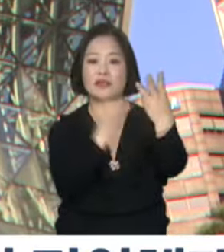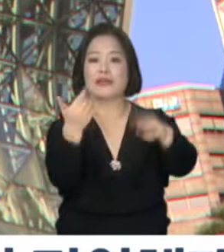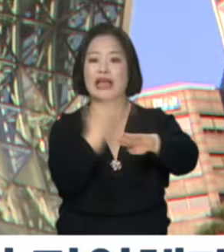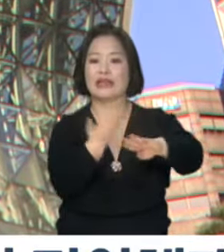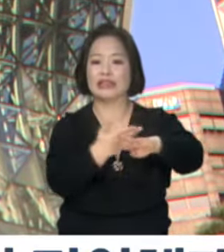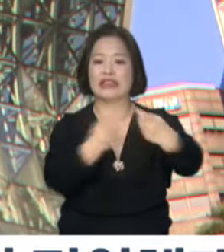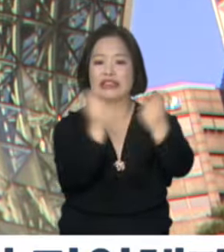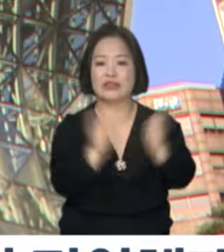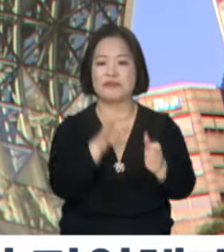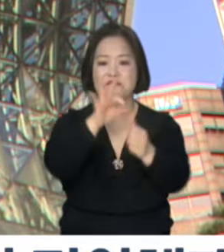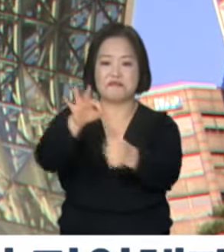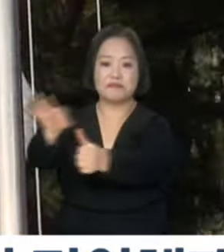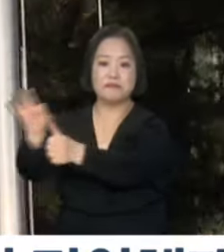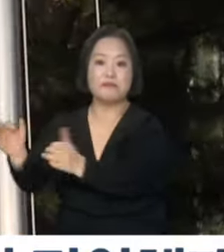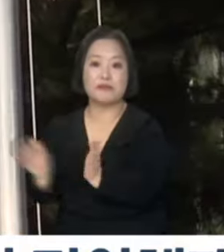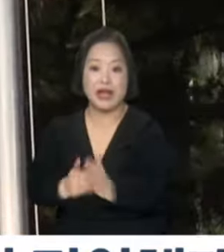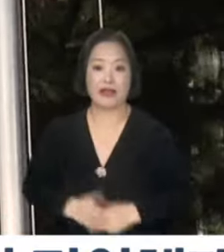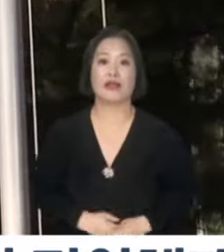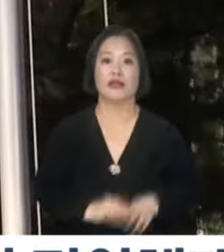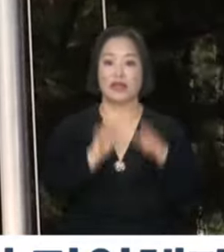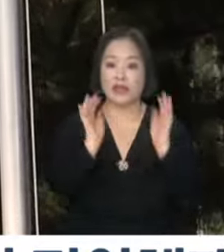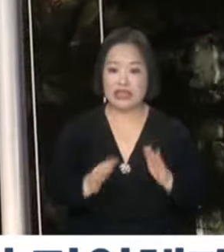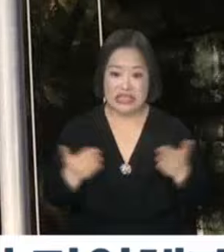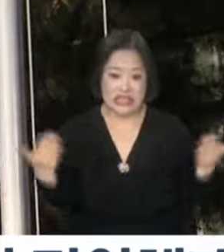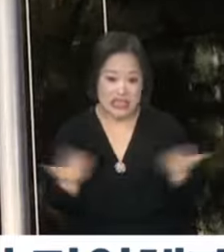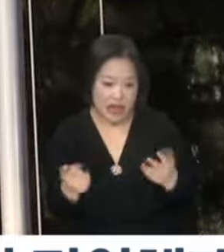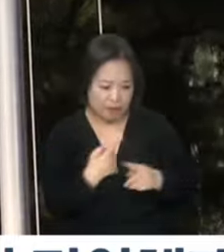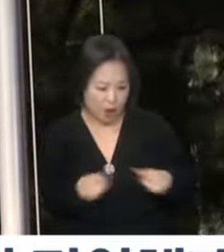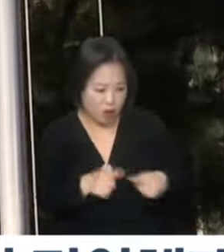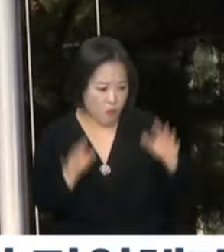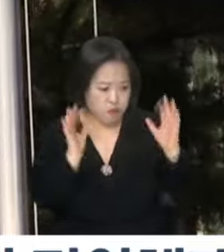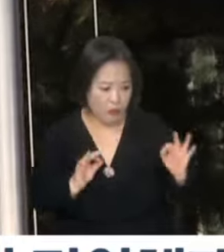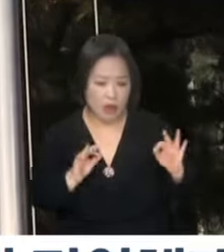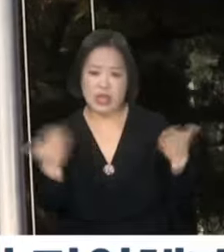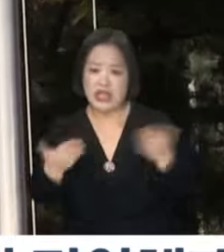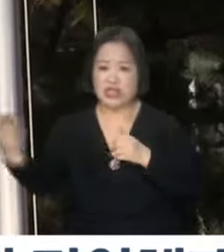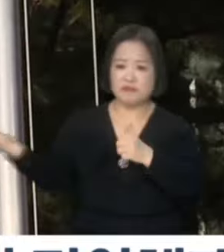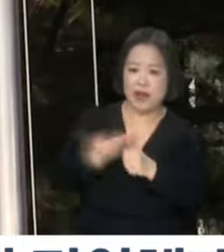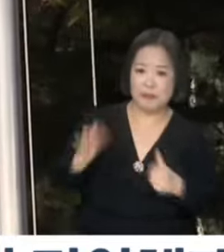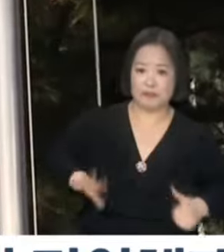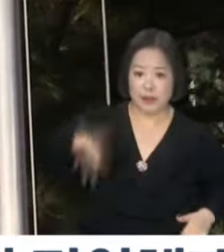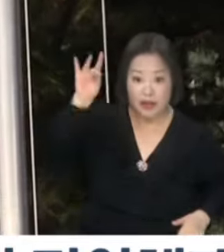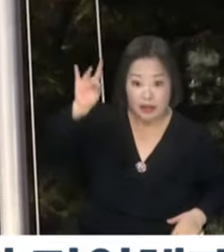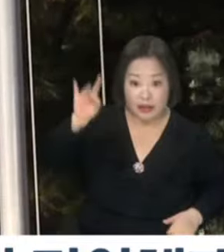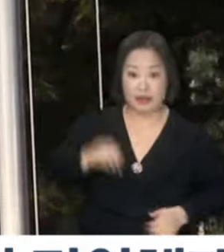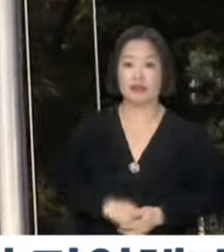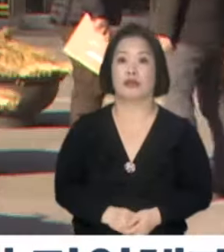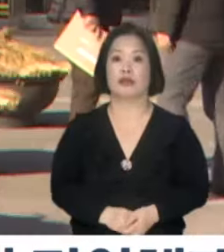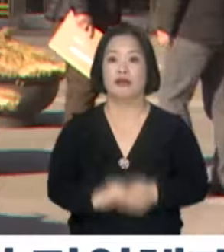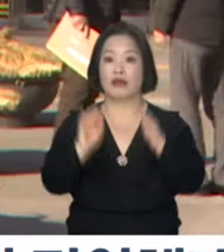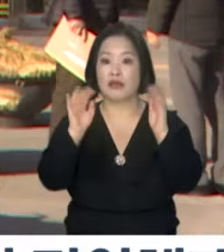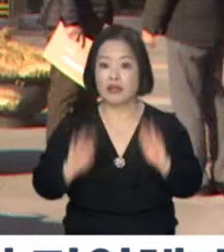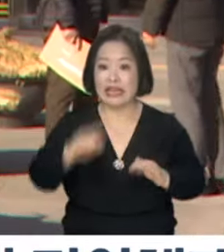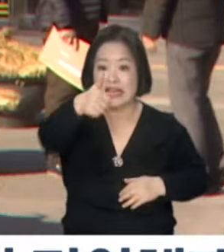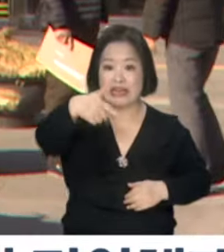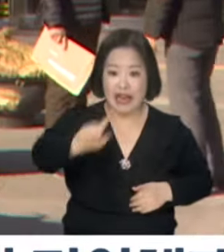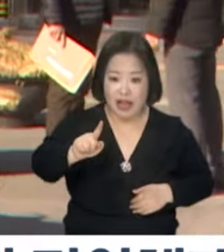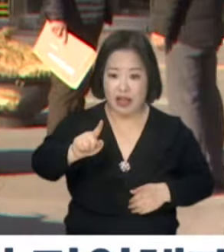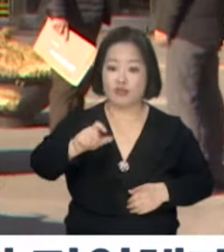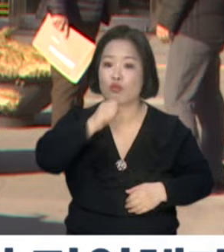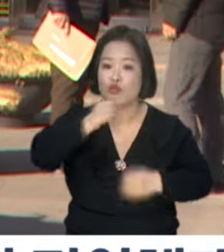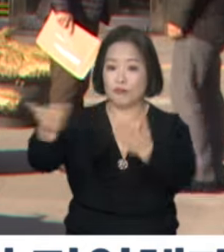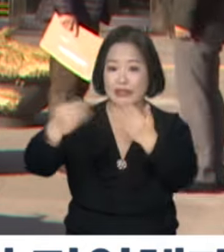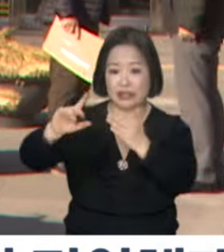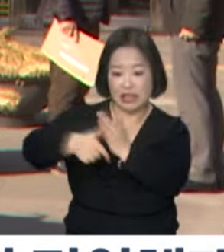부서로 전보 조치했습니다 근무 평가만으로 직위해제 것은 이번이 처음으로 알려졌습니다가 평정이 나오면